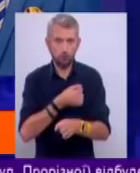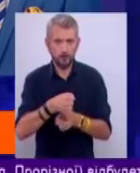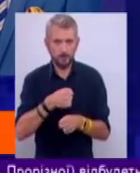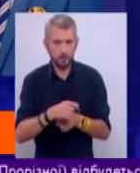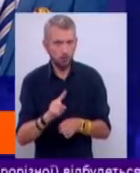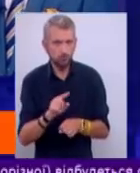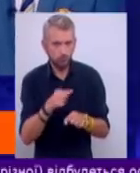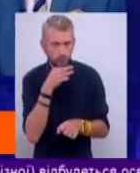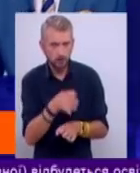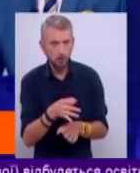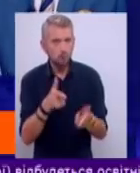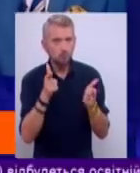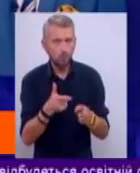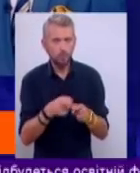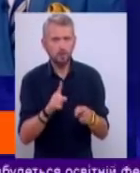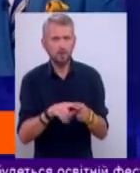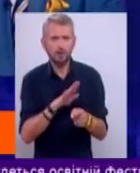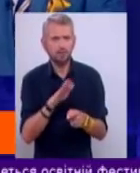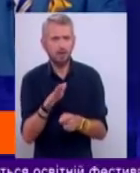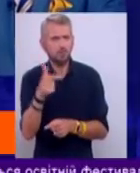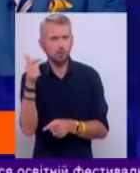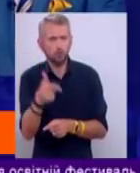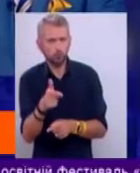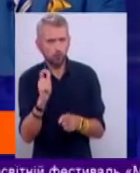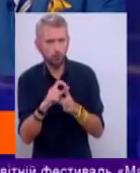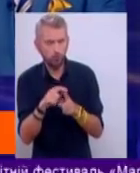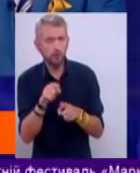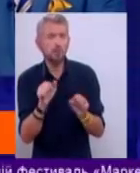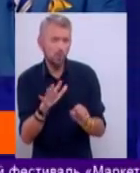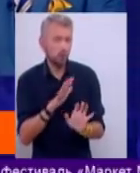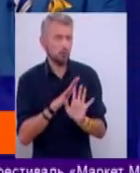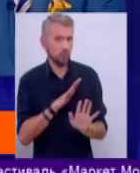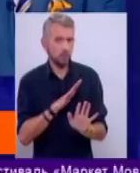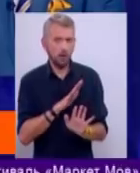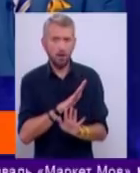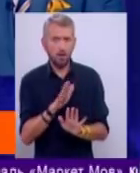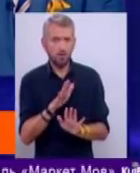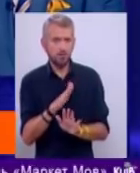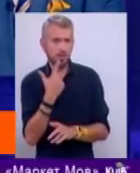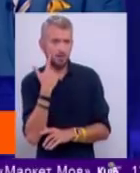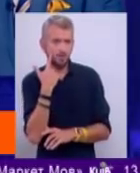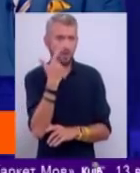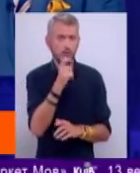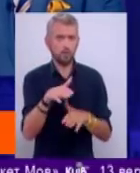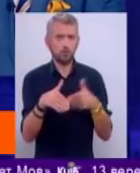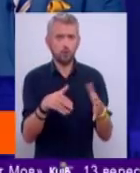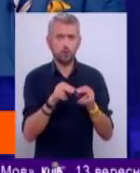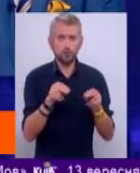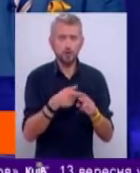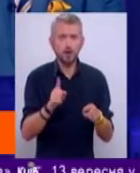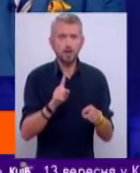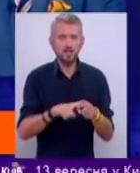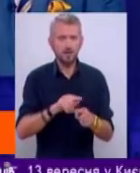Ну, погодьтеся, це не нецензурне слово, правильно, а воно могло би бути. Не лайка в сторону вчителя. Це